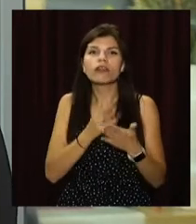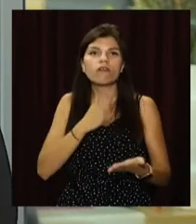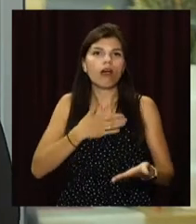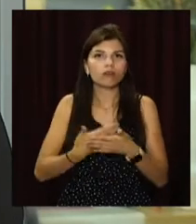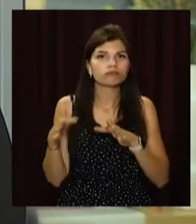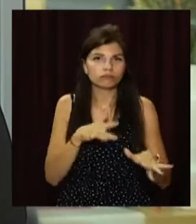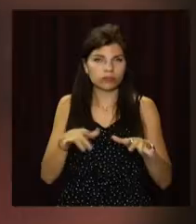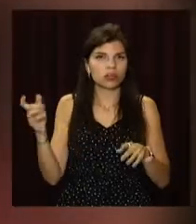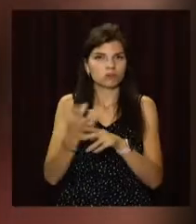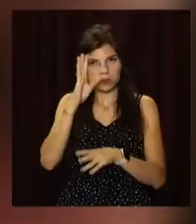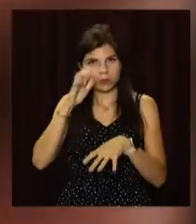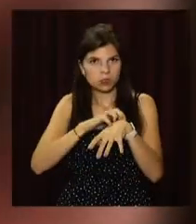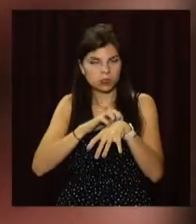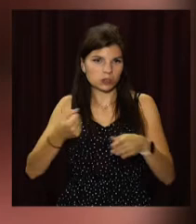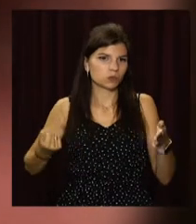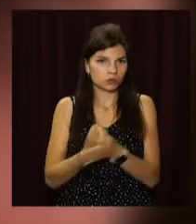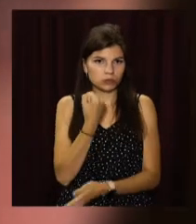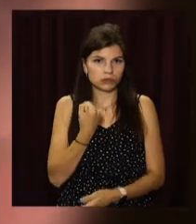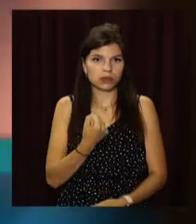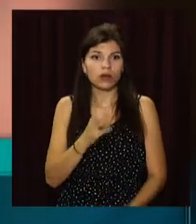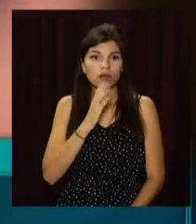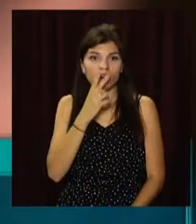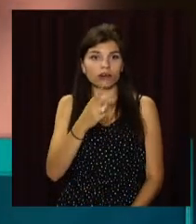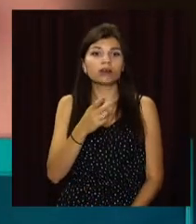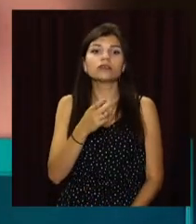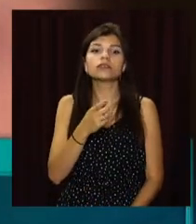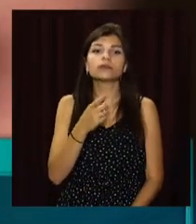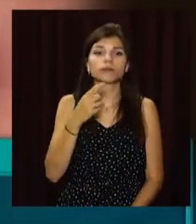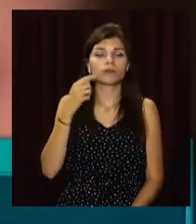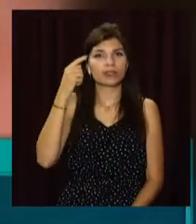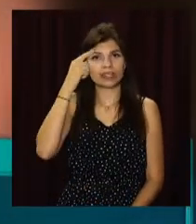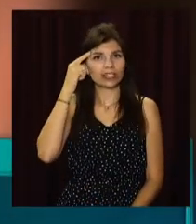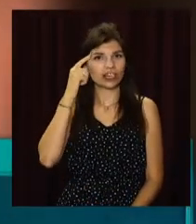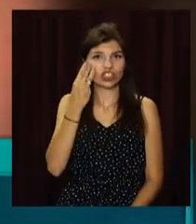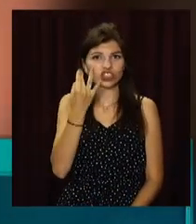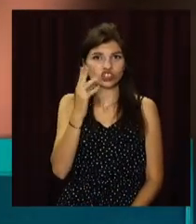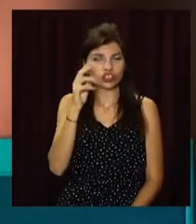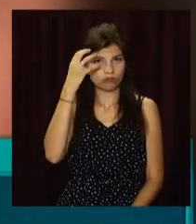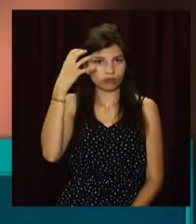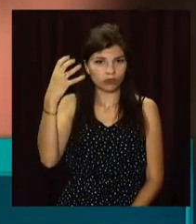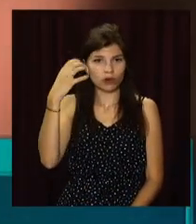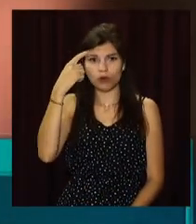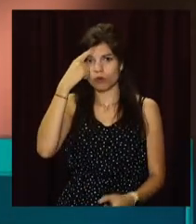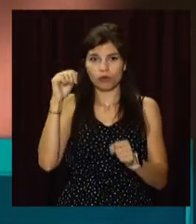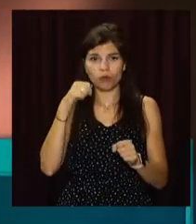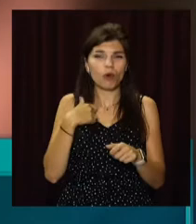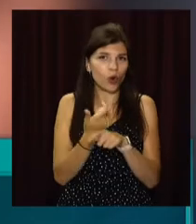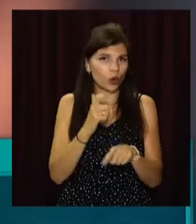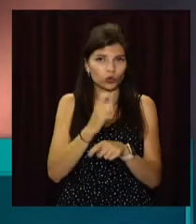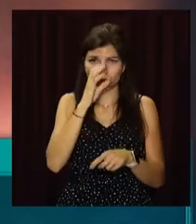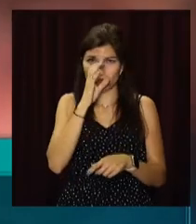діяльністю. Вот у меня большая шишка на голове, у меня сотрясение мозга. Мне очень